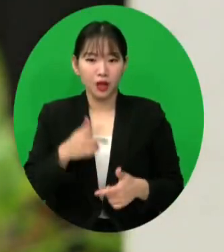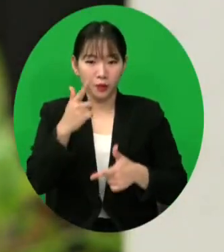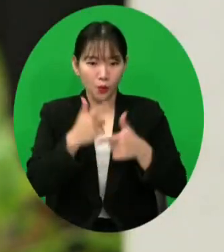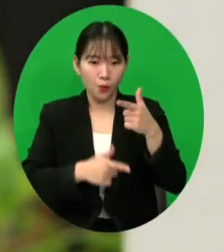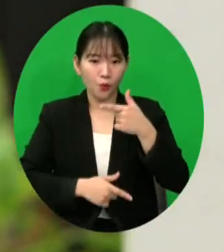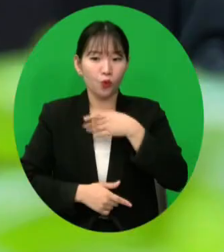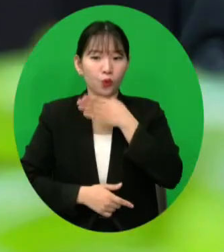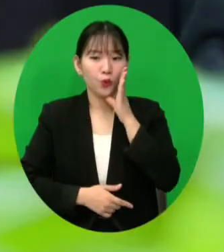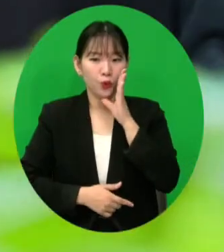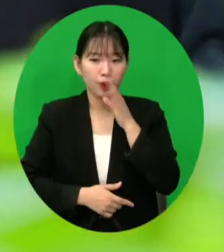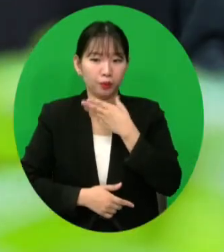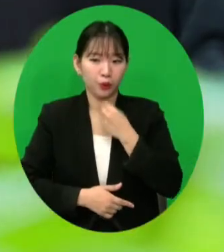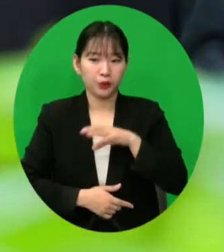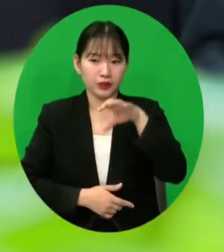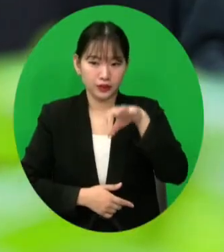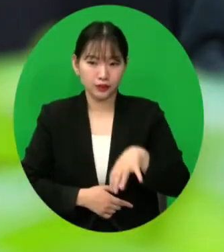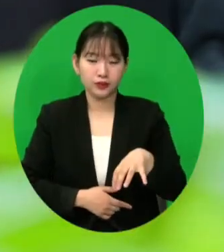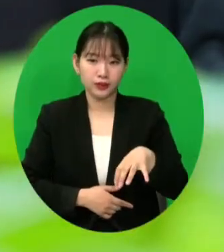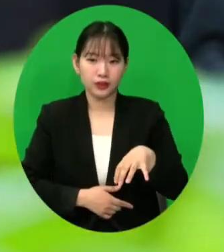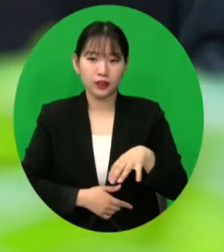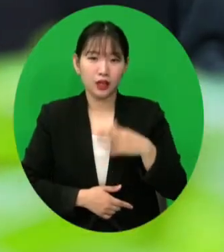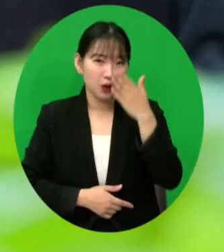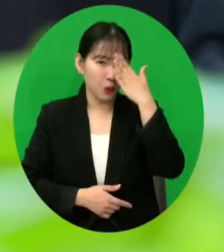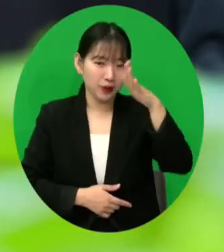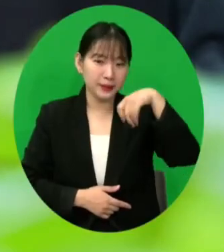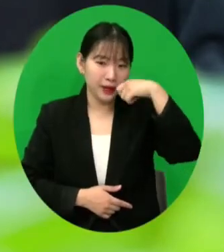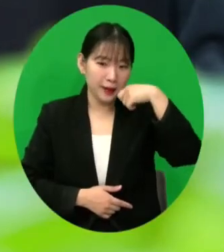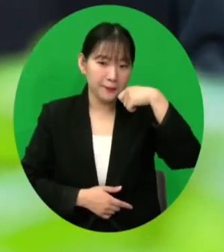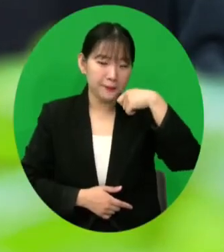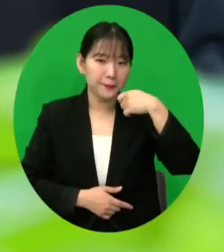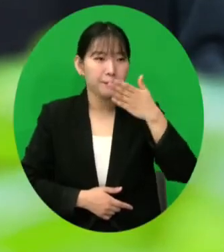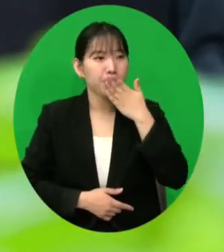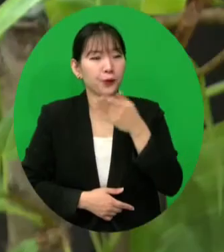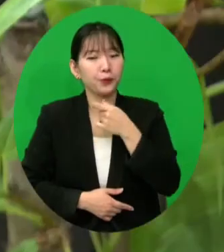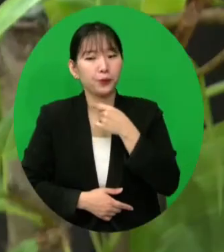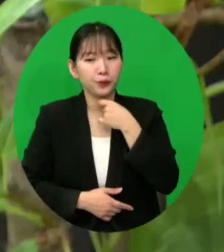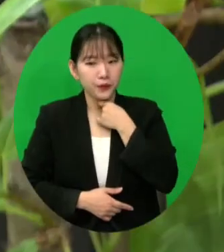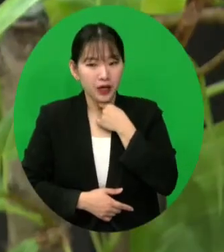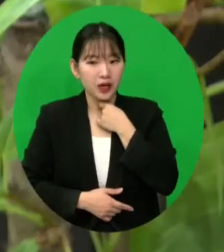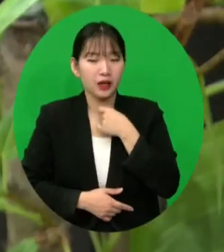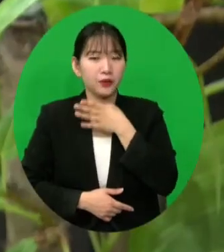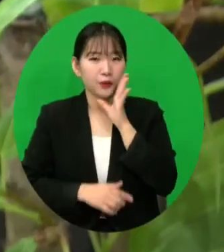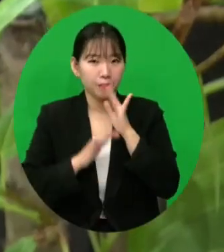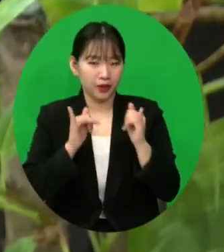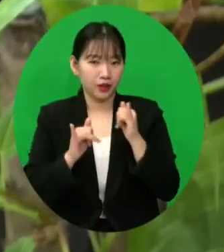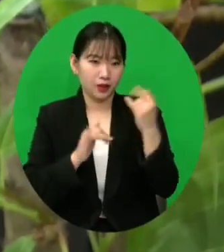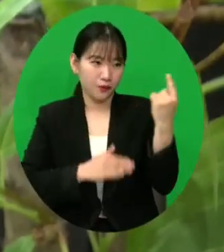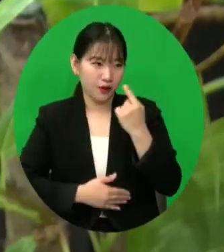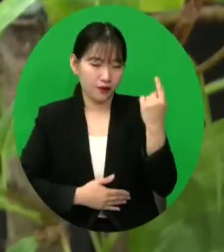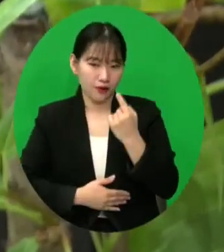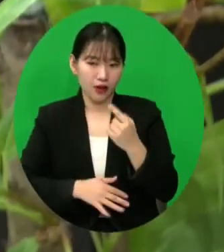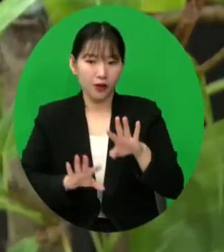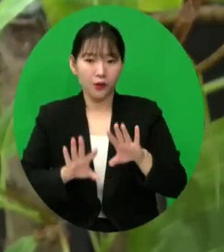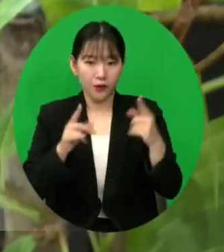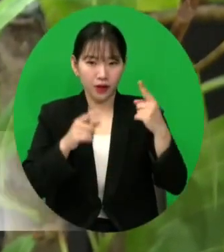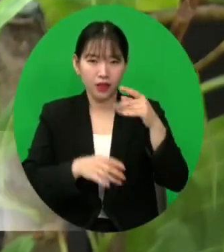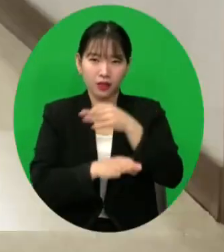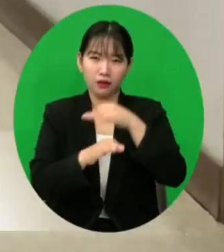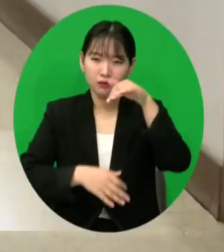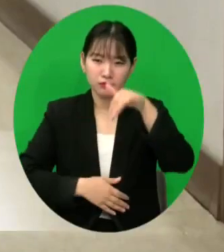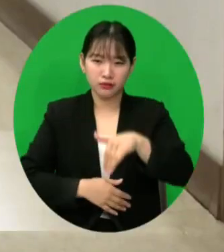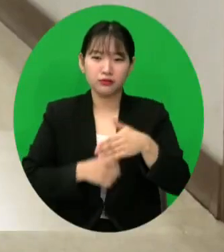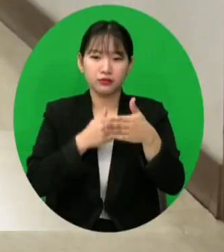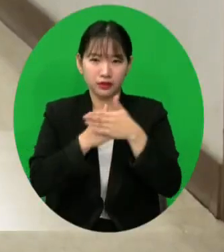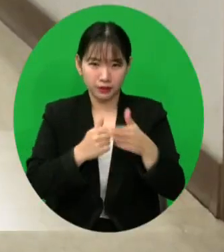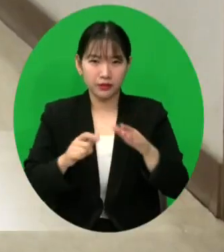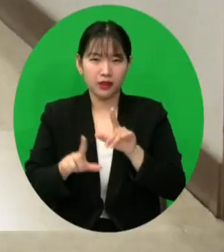목포의 한 노인복지관입니다. 무료 급식으로 점심을 해결하기 위해 어르신들이 찾아왔습니다. 올해는 경기가 좋지 않다